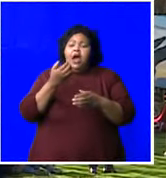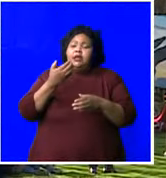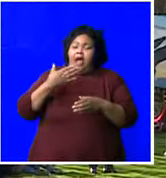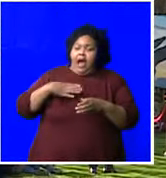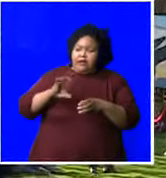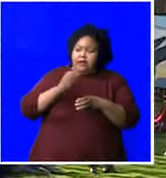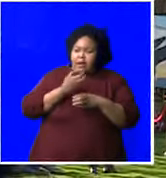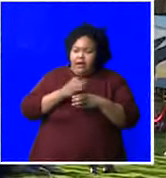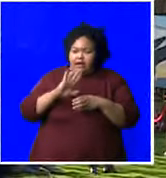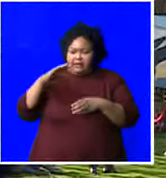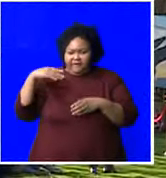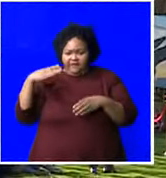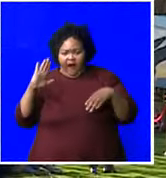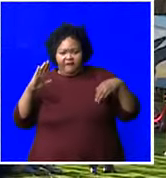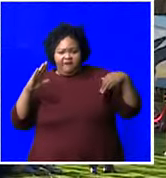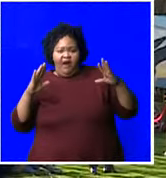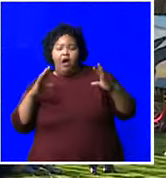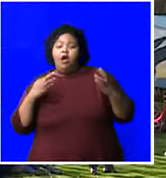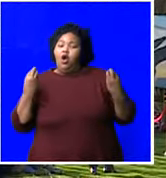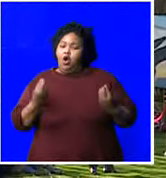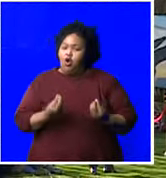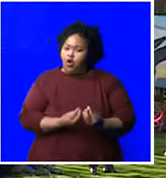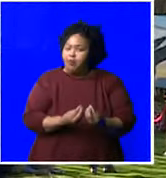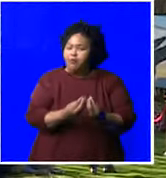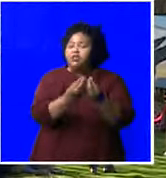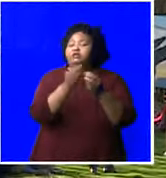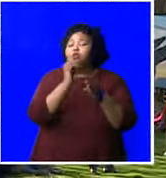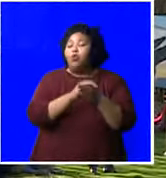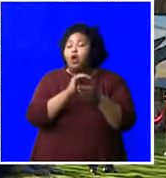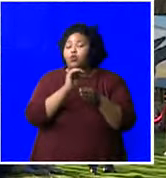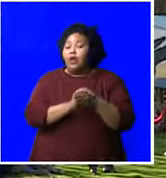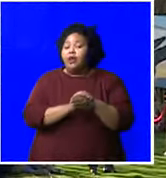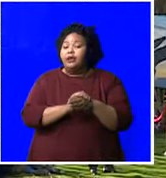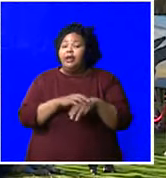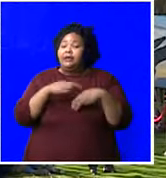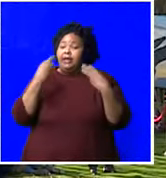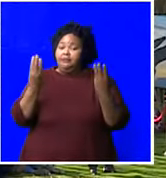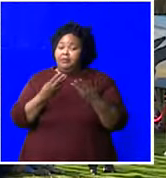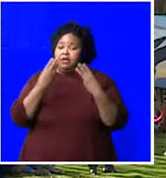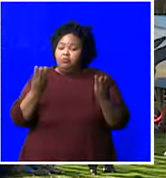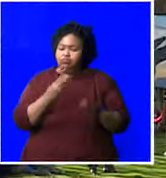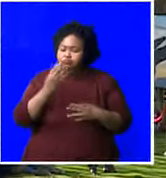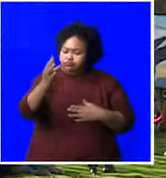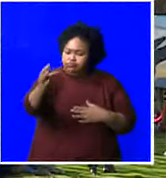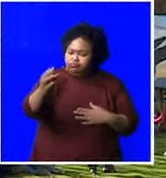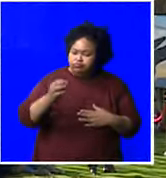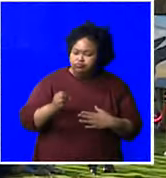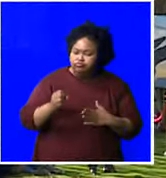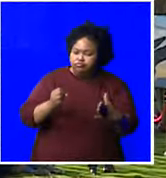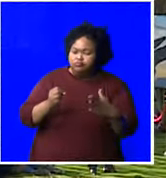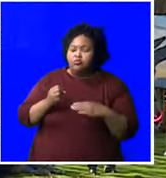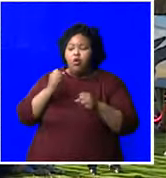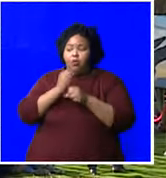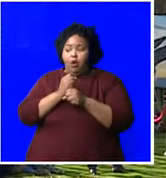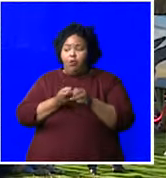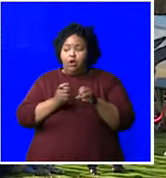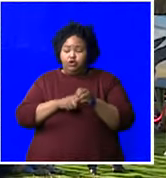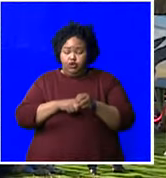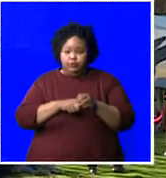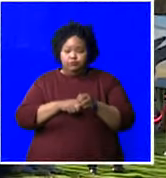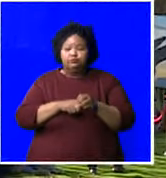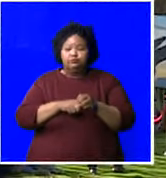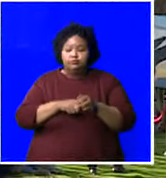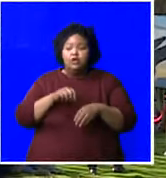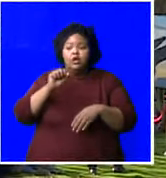other world. Silethe labantu bathole umsebenzi. Sonke sikhaliswa ukuthi kusuka umsindo ngenzaba yokuthi